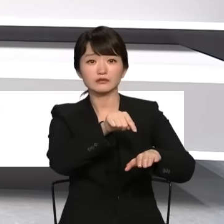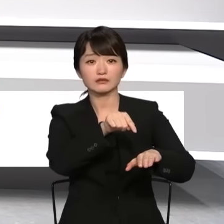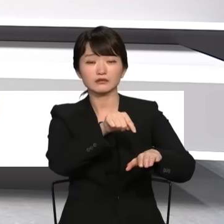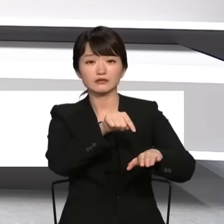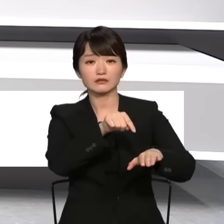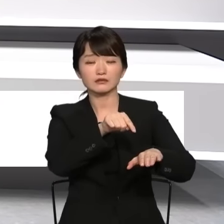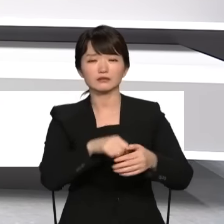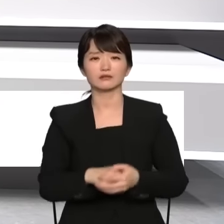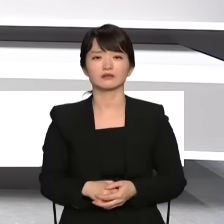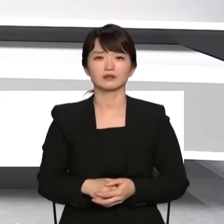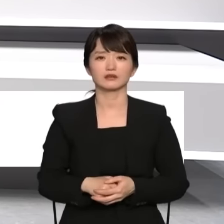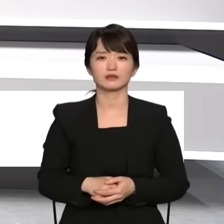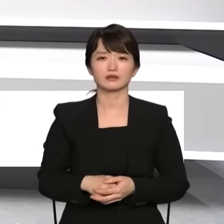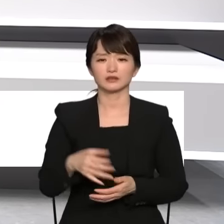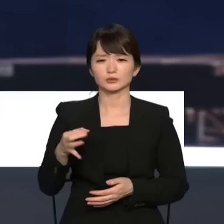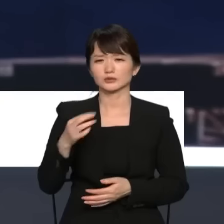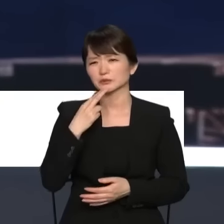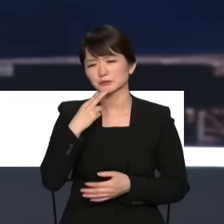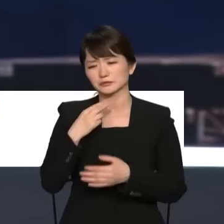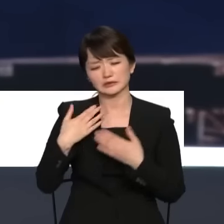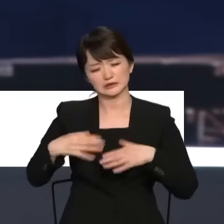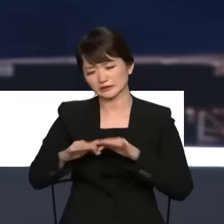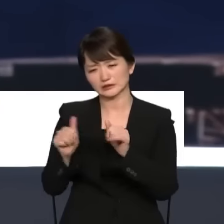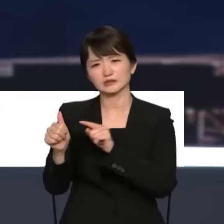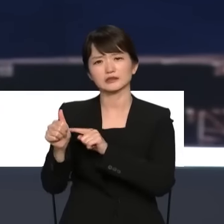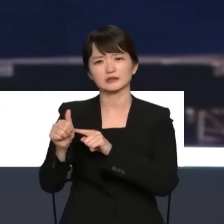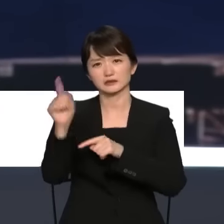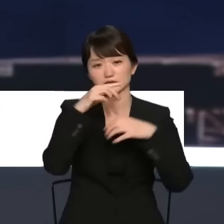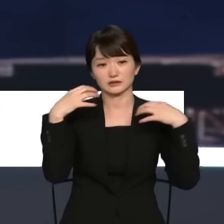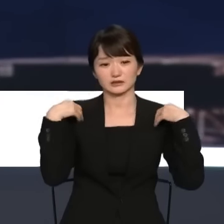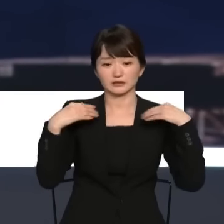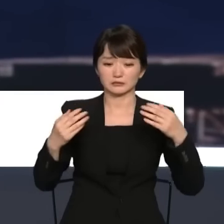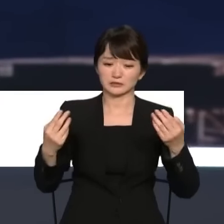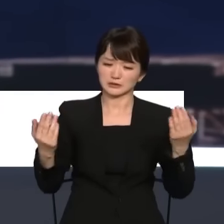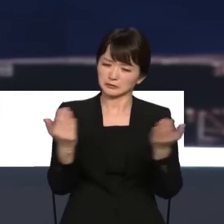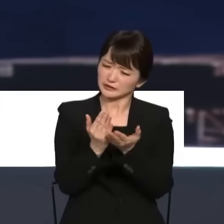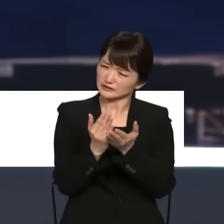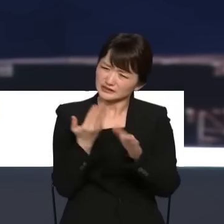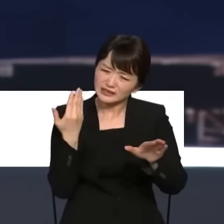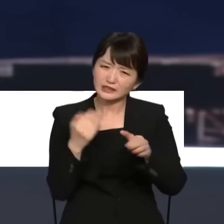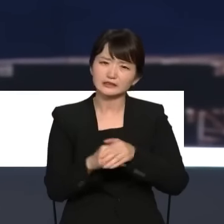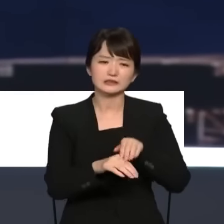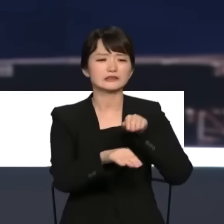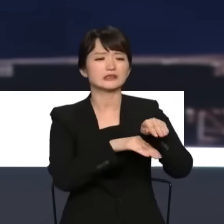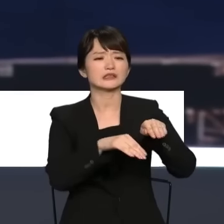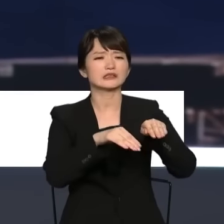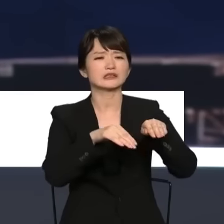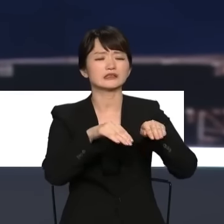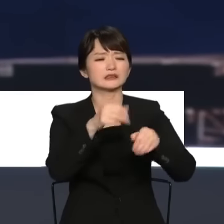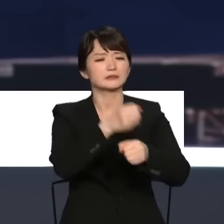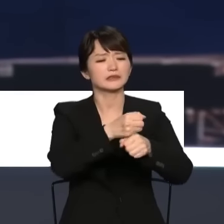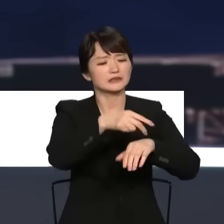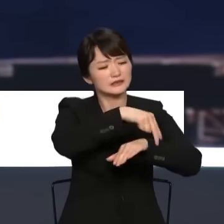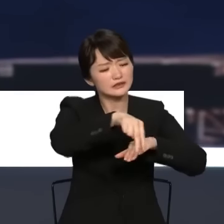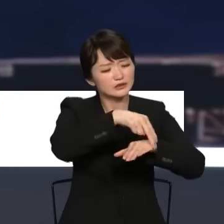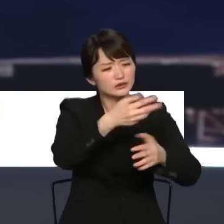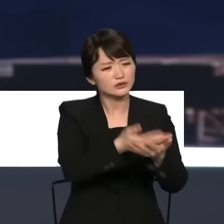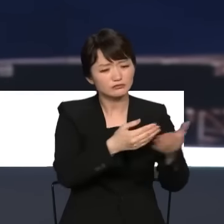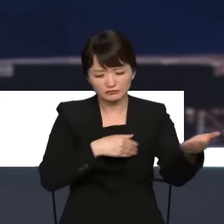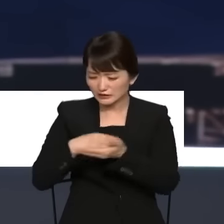경제적인 약자인 그리고 정부의 비대칭성으로 차량 설계도면 하나조차 받을 수